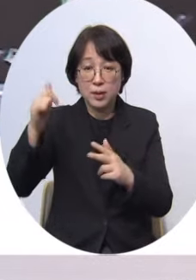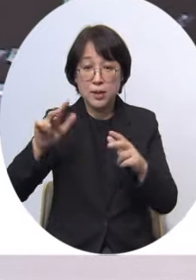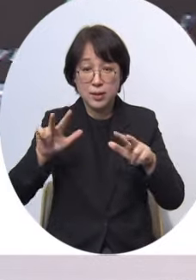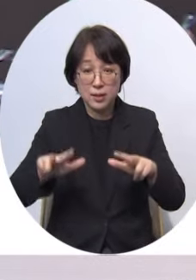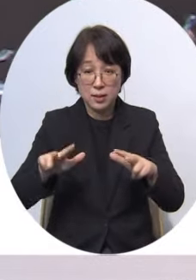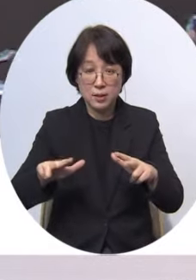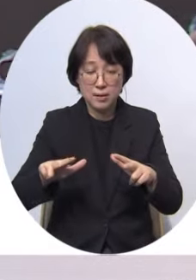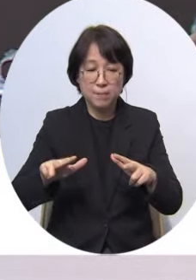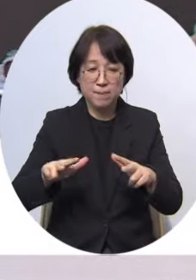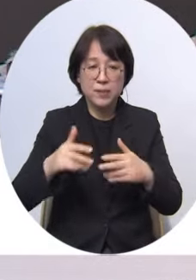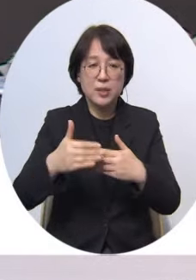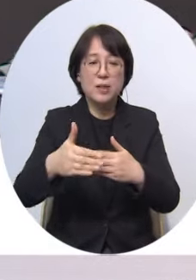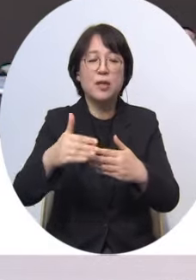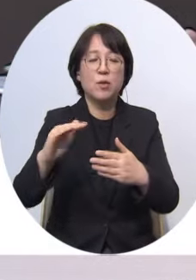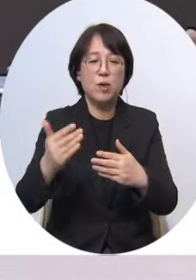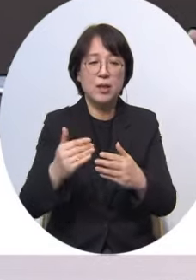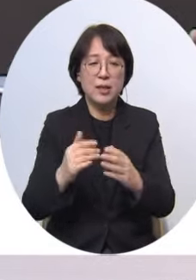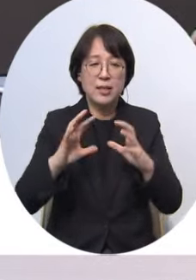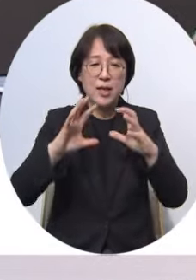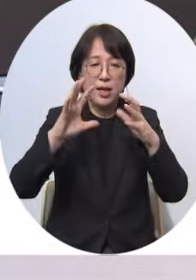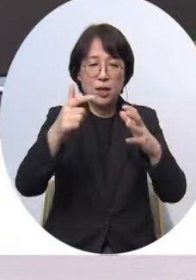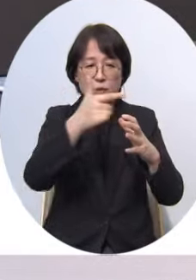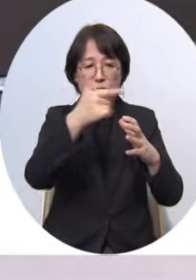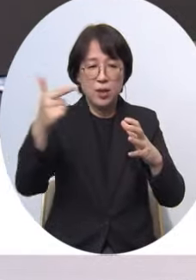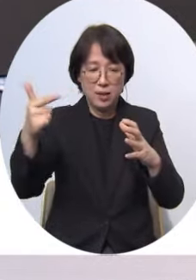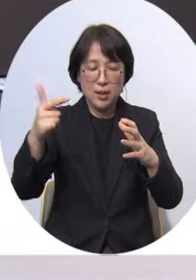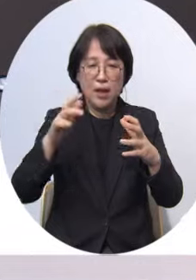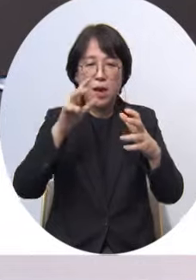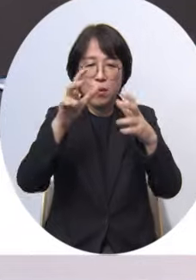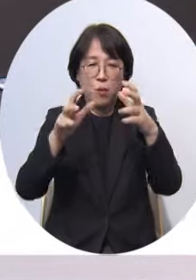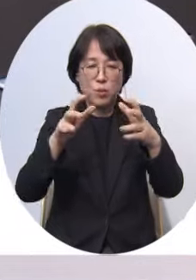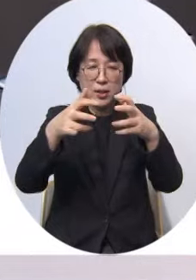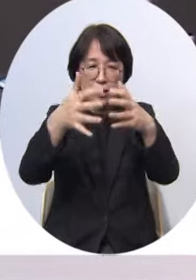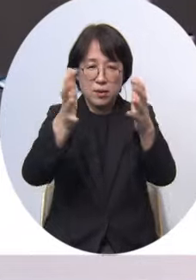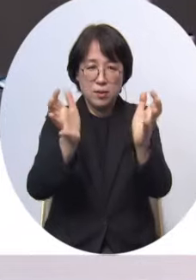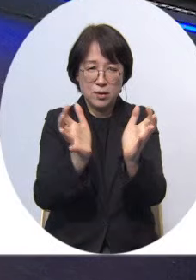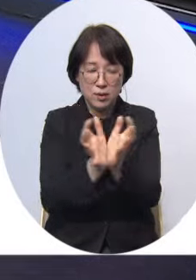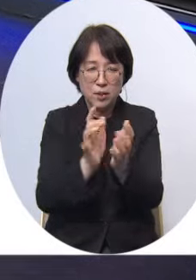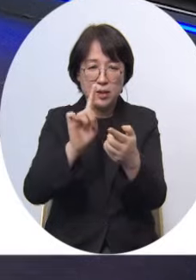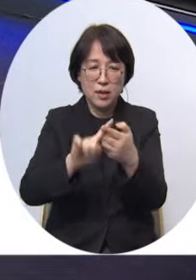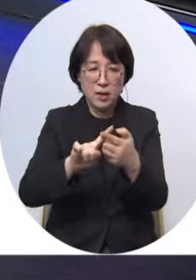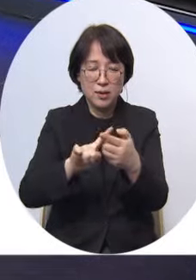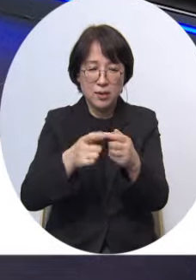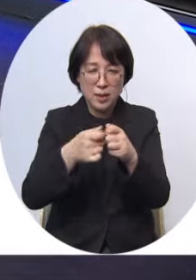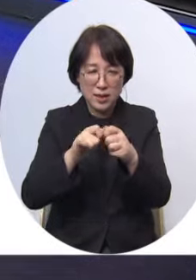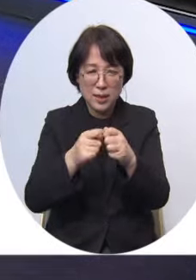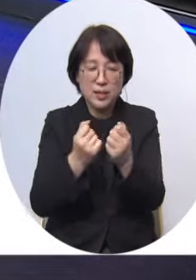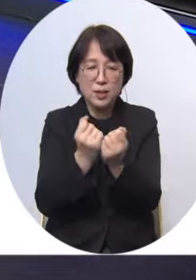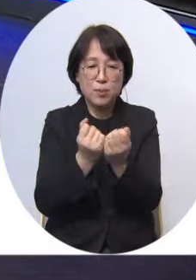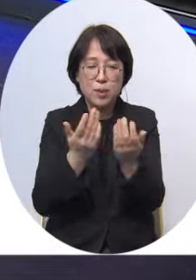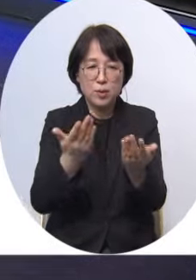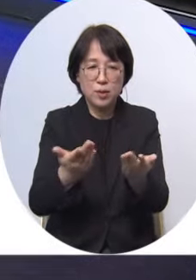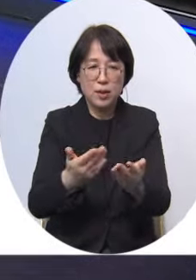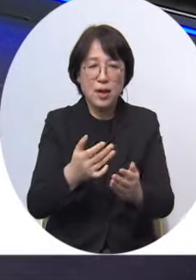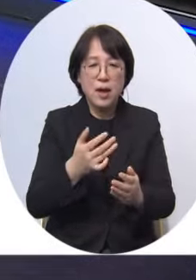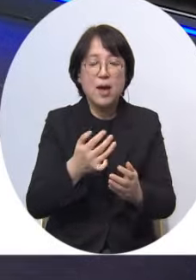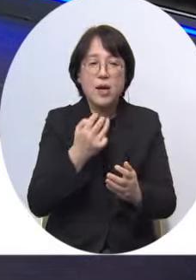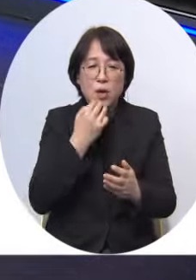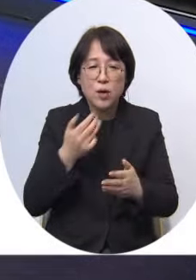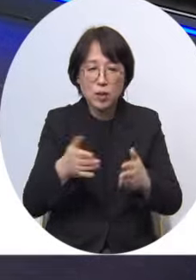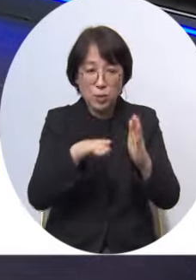세계 최대 규모의 반도체 메가 클러스터 조성 계획을 상세하게 소개했는데요. 경기 남부를